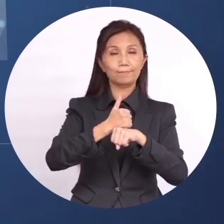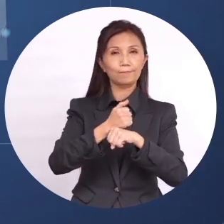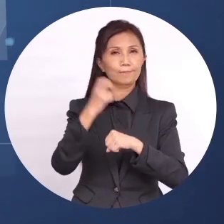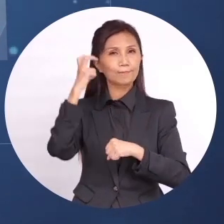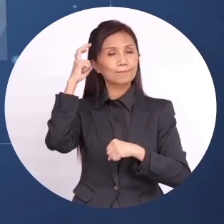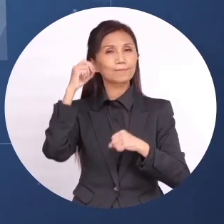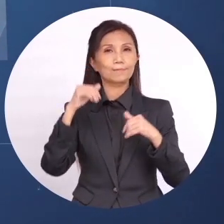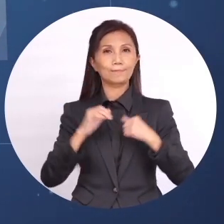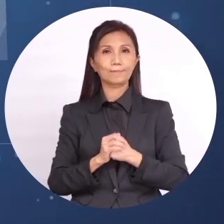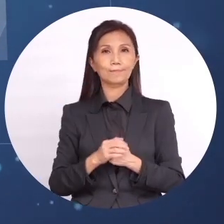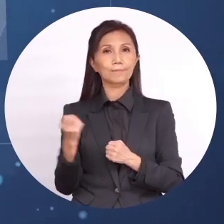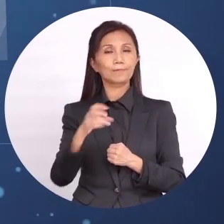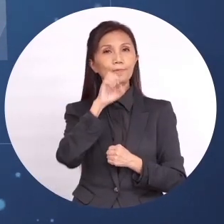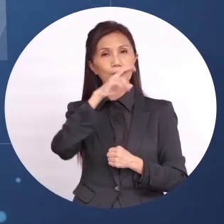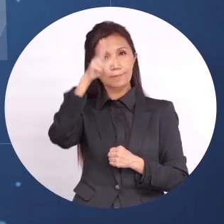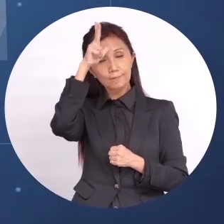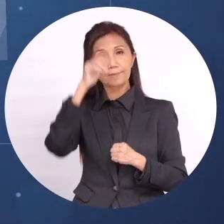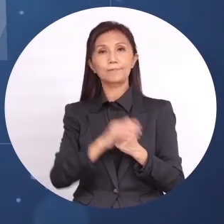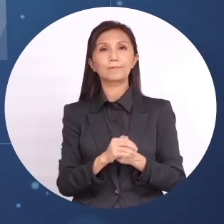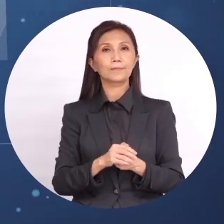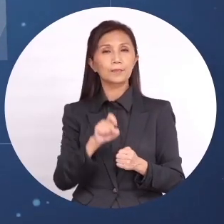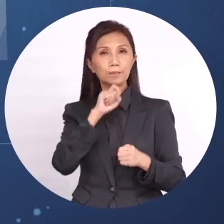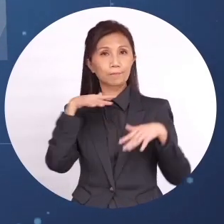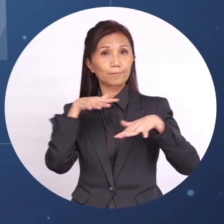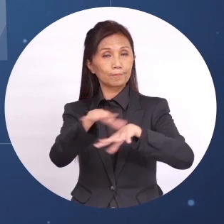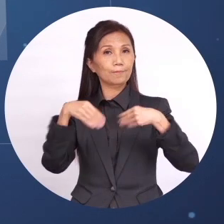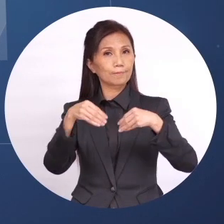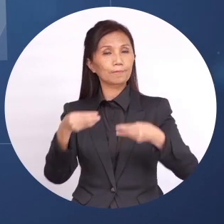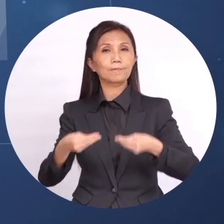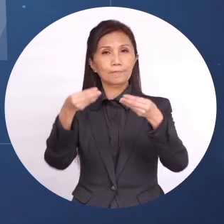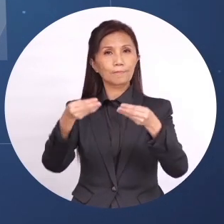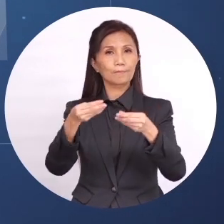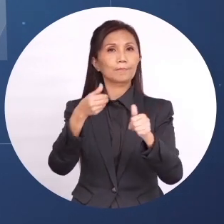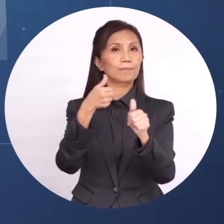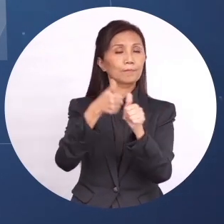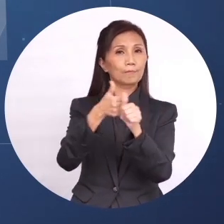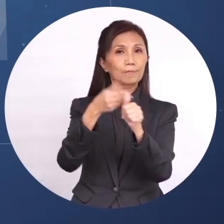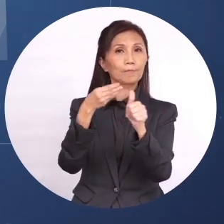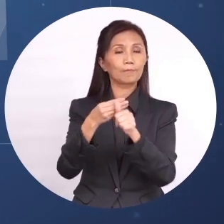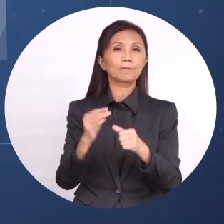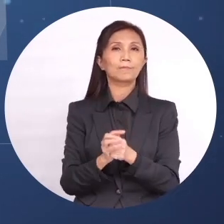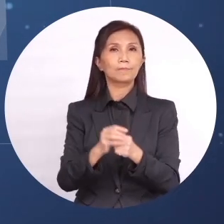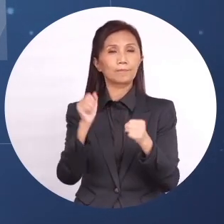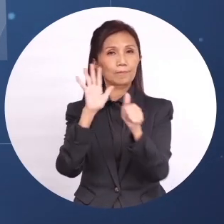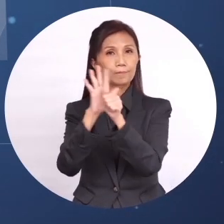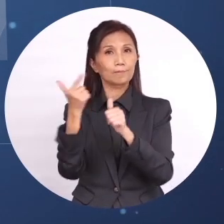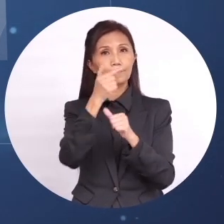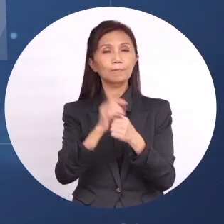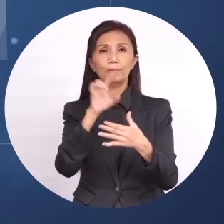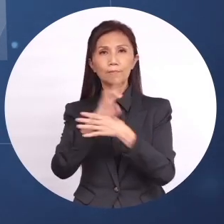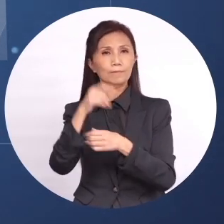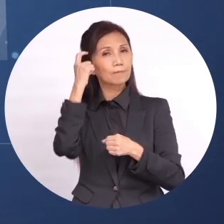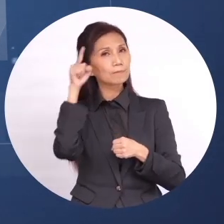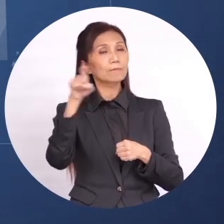究的结果，并向政府提倡为融合教育提供足够的资源、培训和支援，及早识